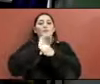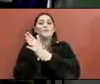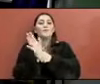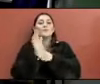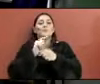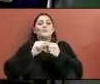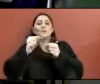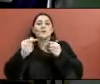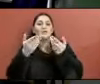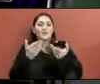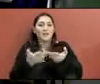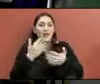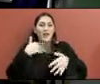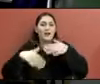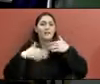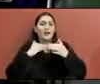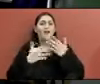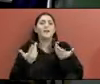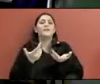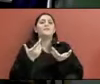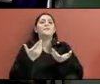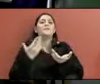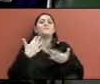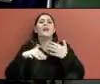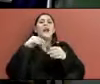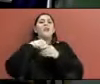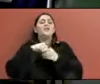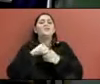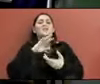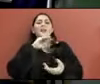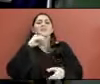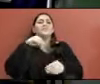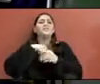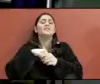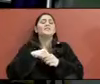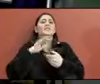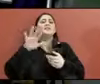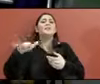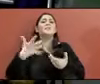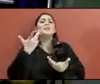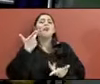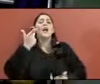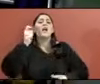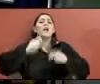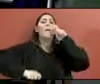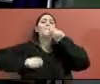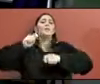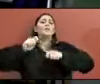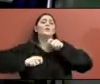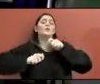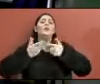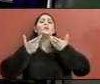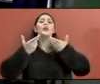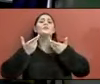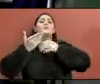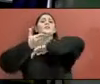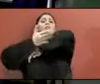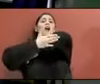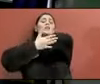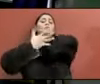süresinde engellilerimize neler yapıldı? Ya da yaşlarımıza, engelli ve yaşlarımıza neler yapıldı? Evet. Nasıl yardımcı